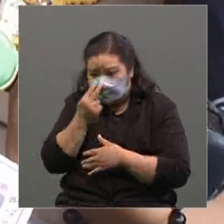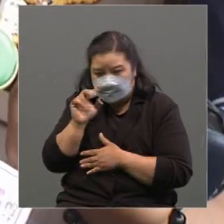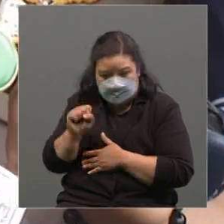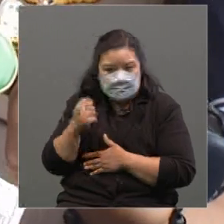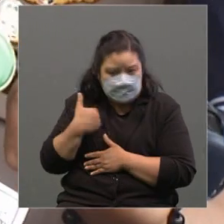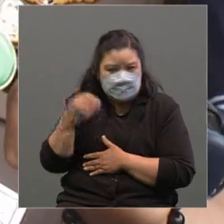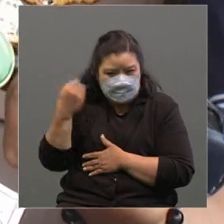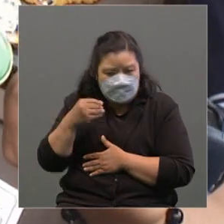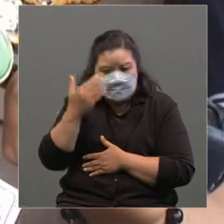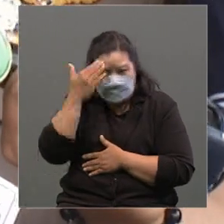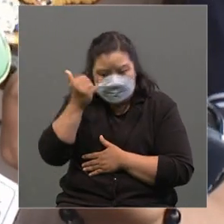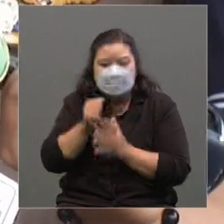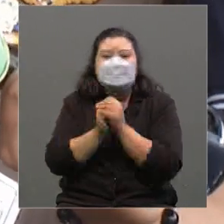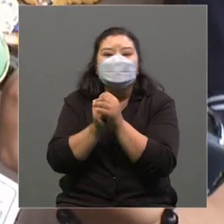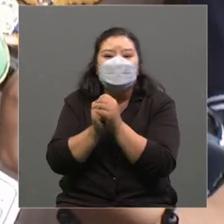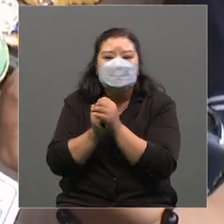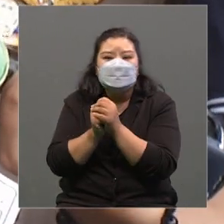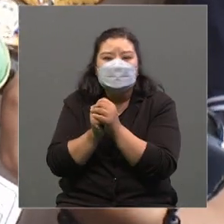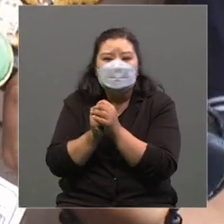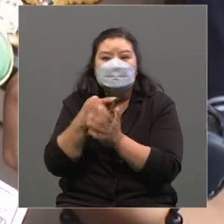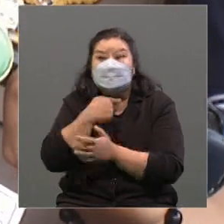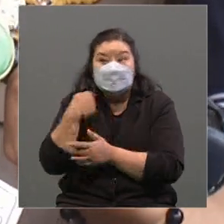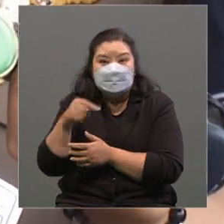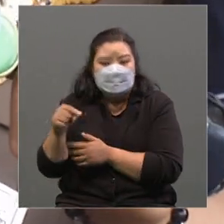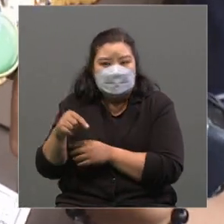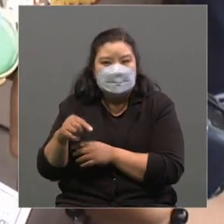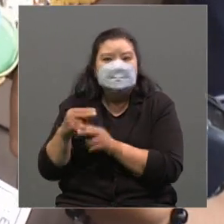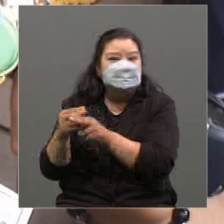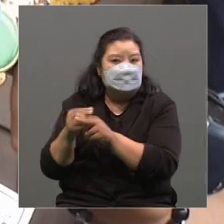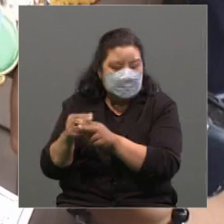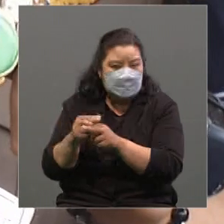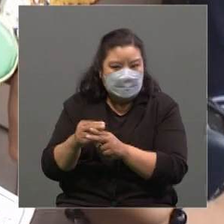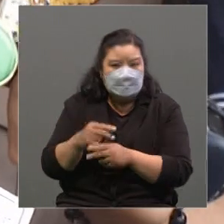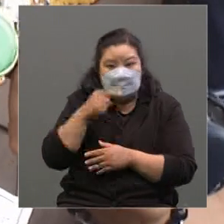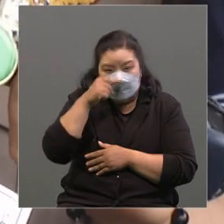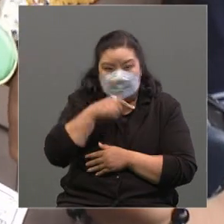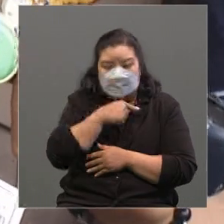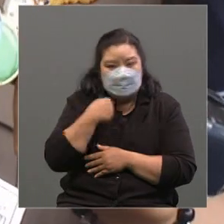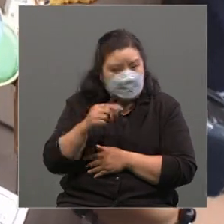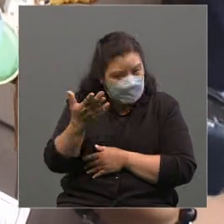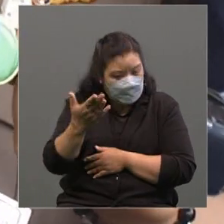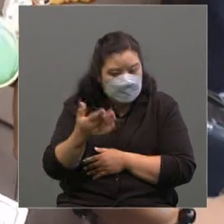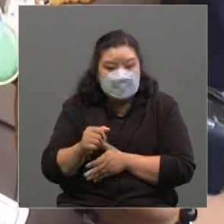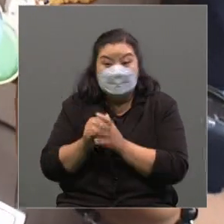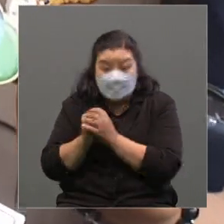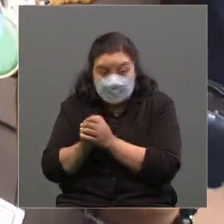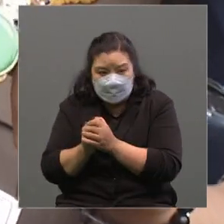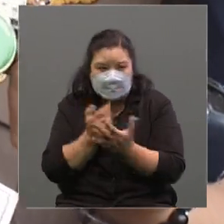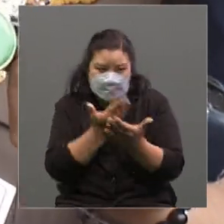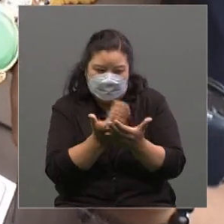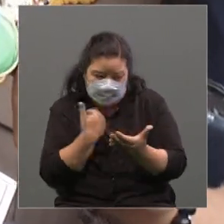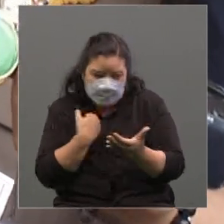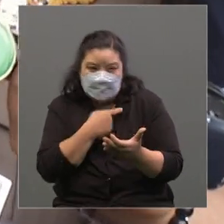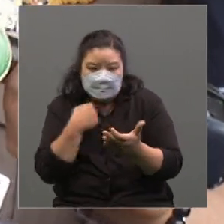มักจะทำร้ายกันเองหรือจะไม่เกี่ยวกับคนไทยไปทำคนจีนนะครับส่วนใหญ่ก็คือคนจีนทำคนจีนนะครับซึ่งเ